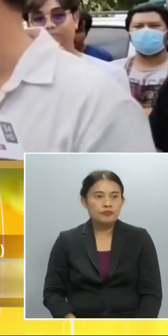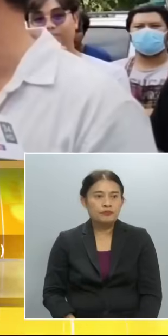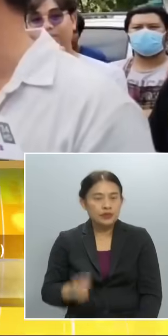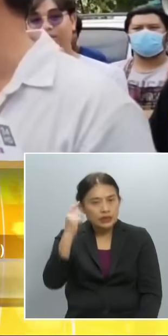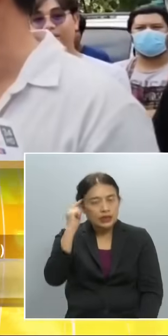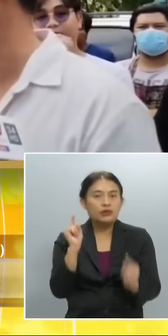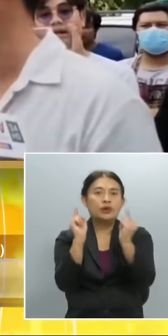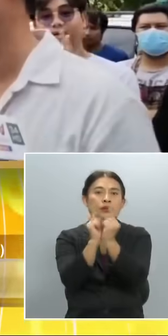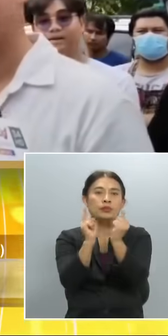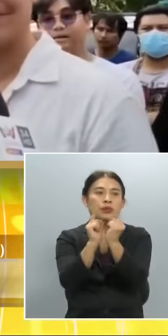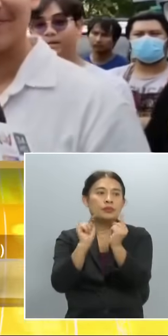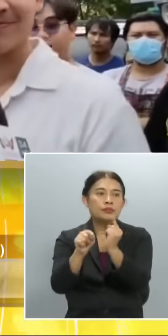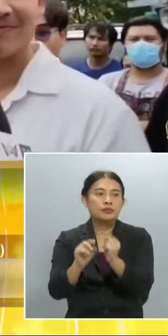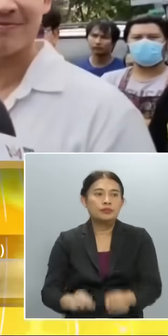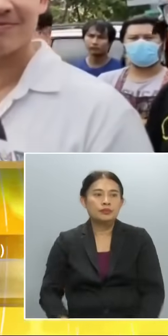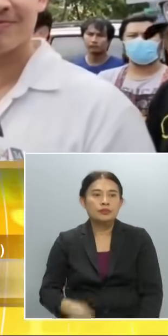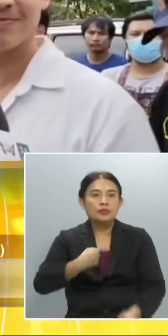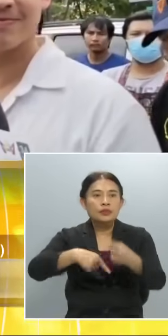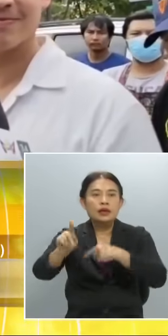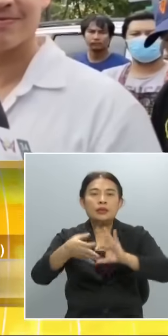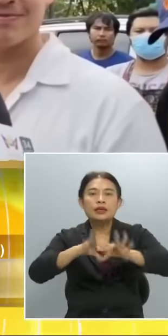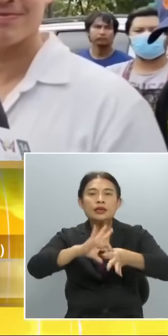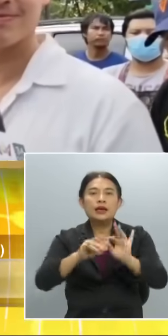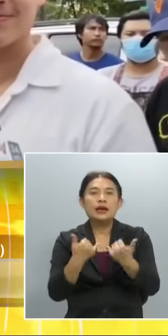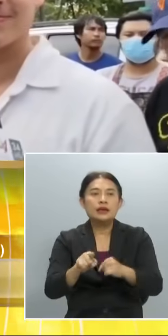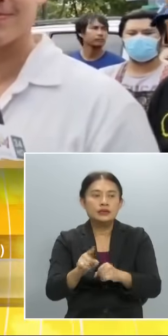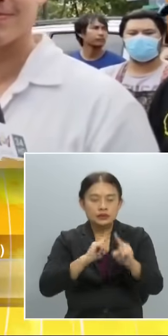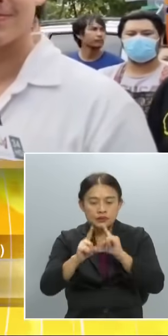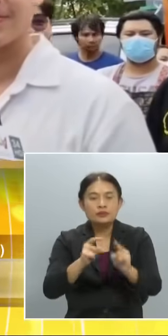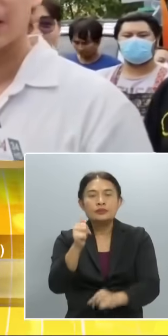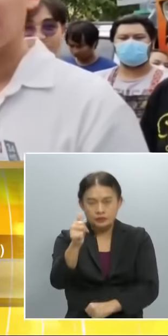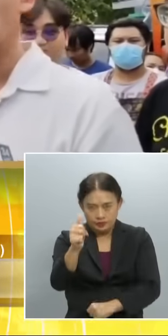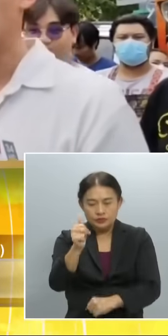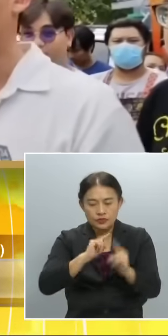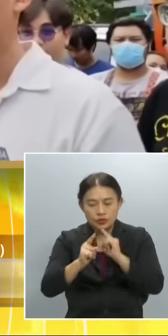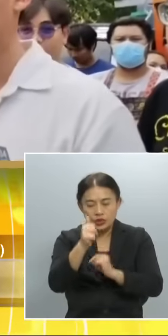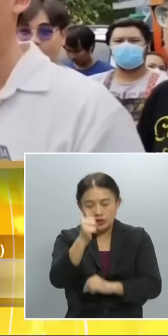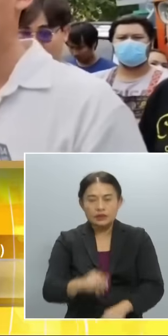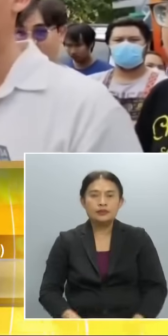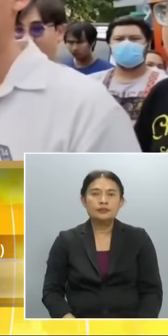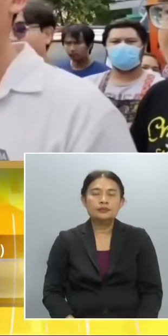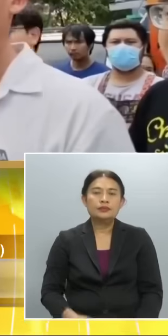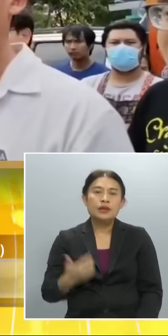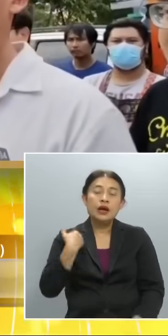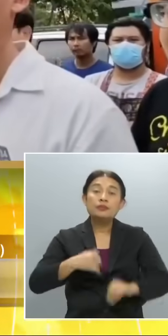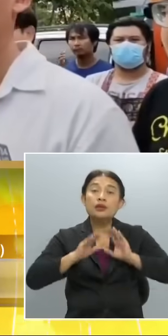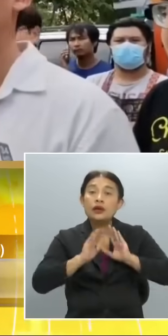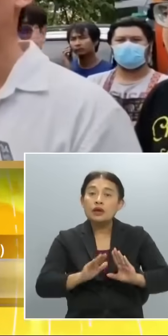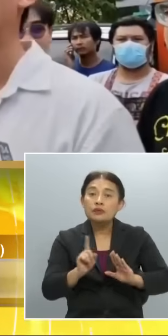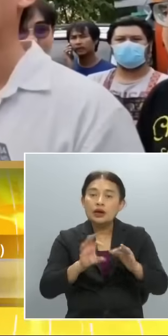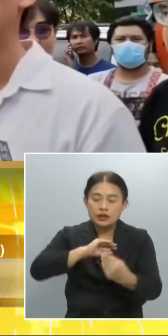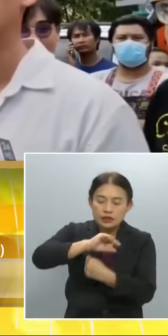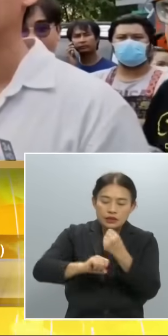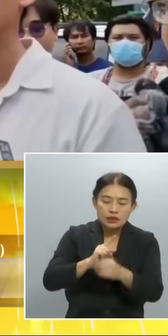ที่โปโลคลับแล้วเวลาไปเล่นกีฬากันอะไรเงี้ยครับก็พูดจาได้ดีครับ เห็นว่ามีฝากเรื่องนอกจากการแก้ไขปัญหาเรื่องของเศรษฐกิจปาก